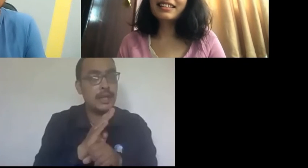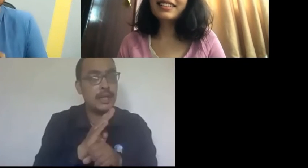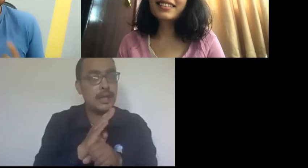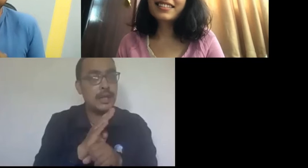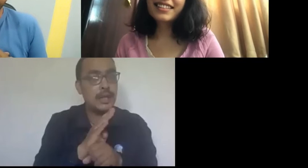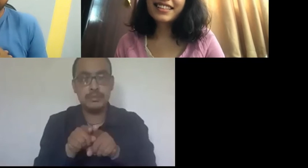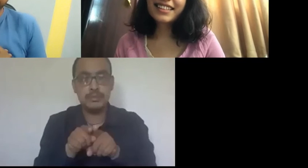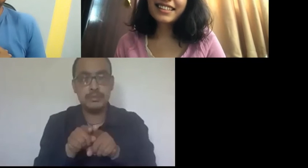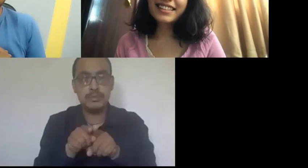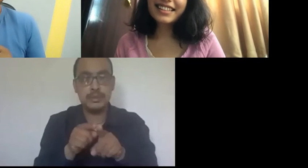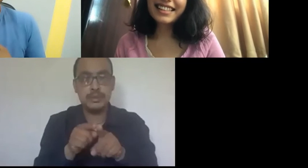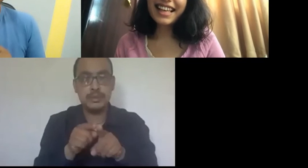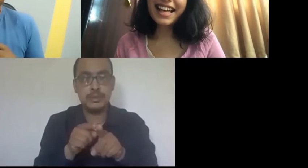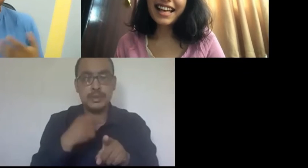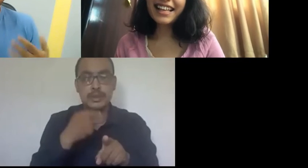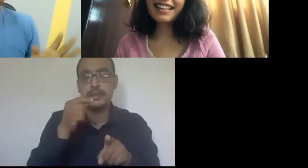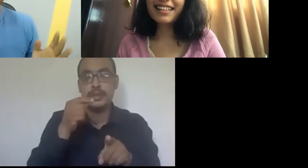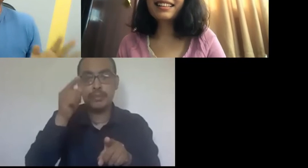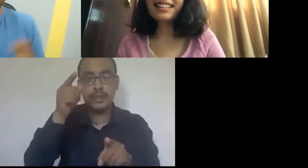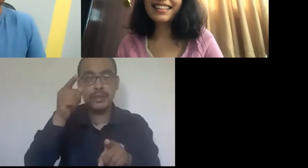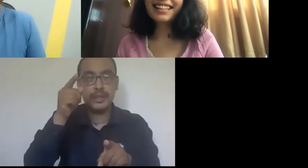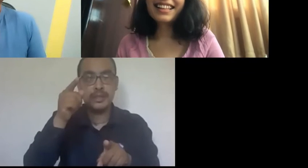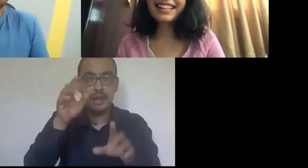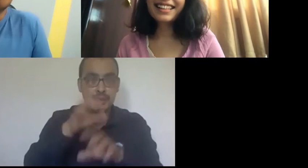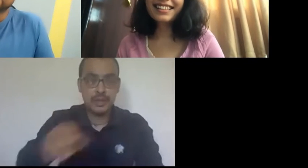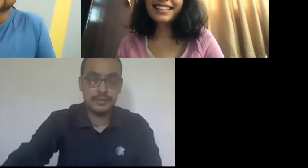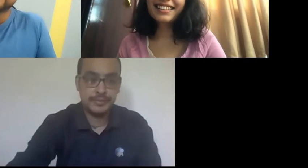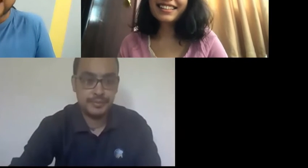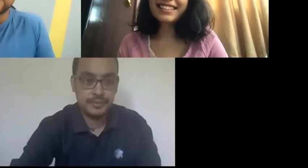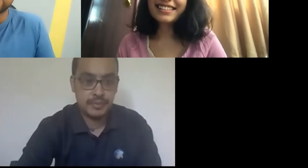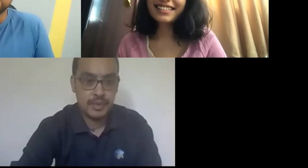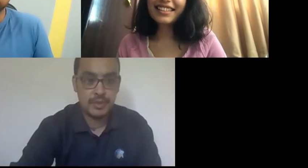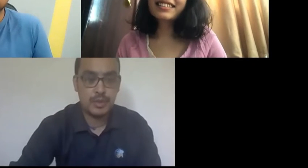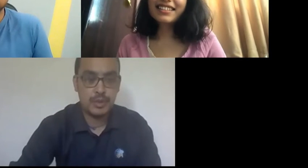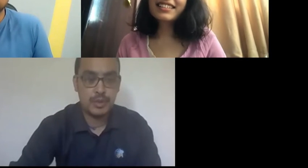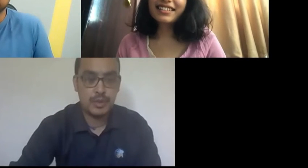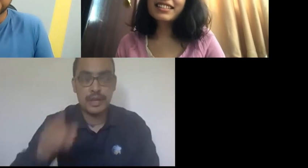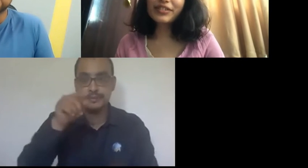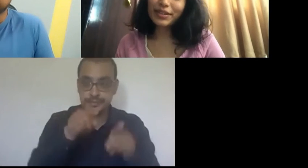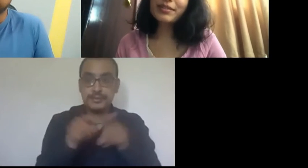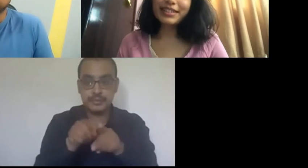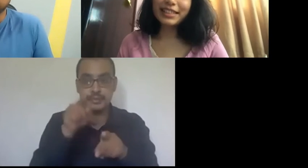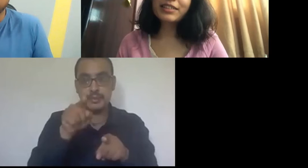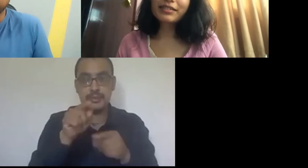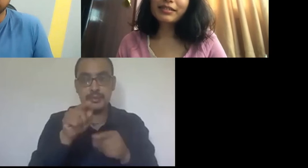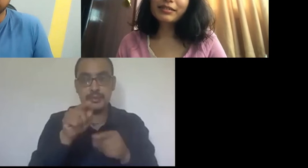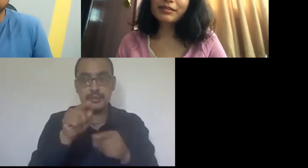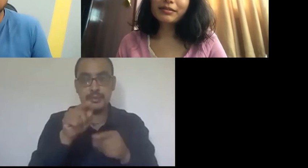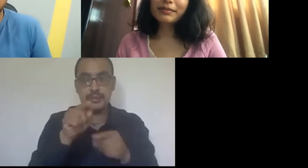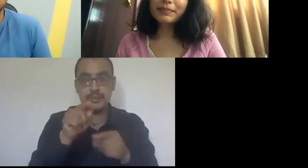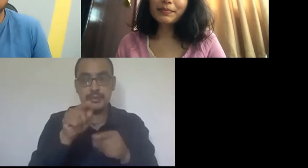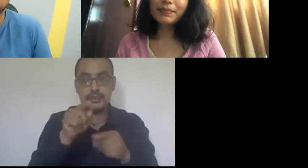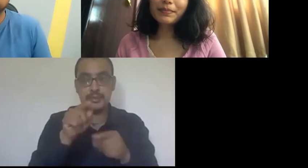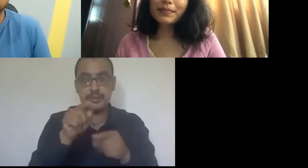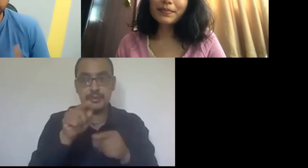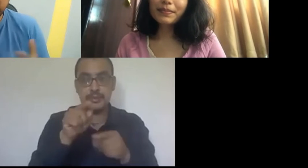लगाइदिनु लाउनु भएको थियो म डराइरहेको थिएँ कि लाइक ल्यापटप भनेर. सो हामी केयरफुल पनि हुनुपर्छ किनभने चाहिँ हामीलाई त्यो अनलाइनको कारणले चाहिँ